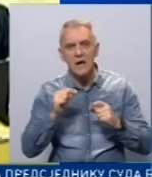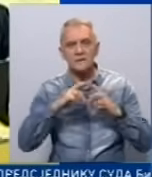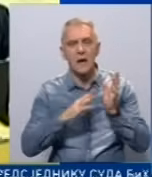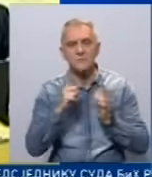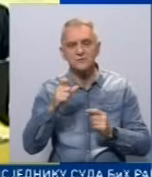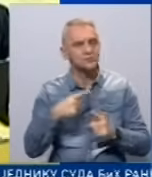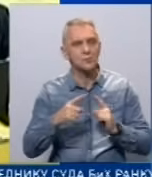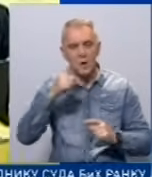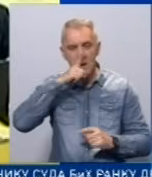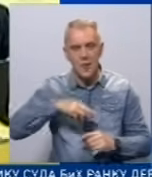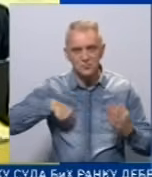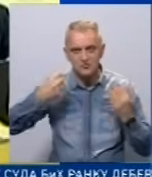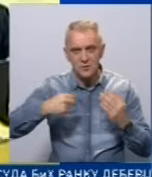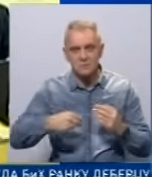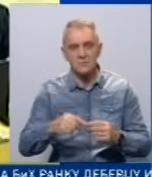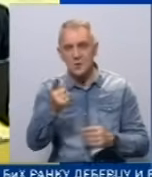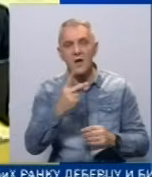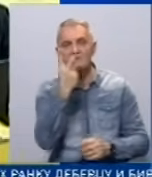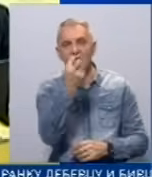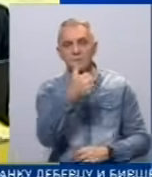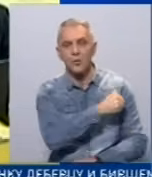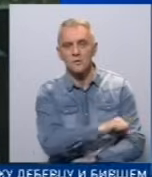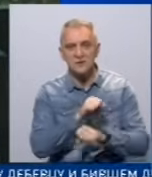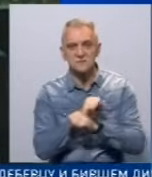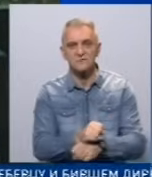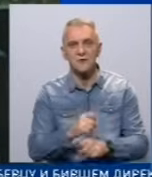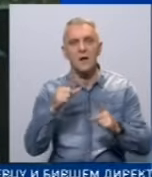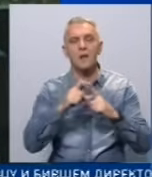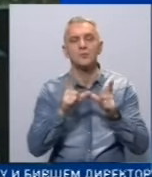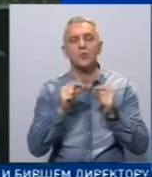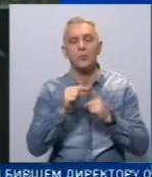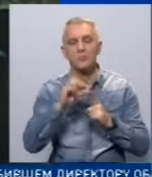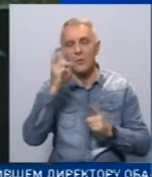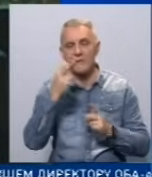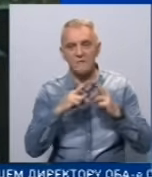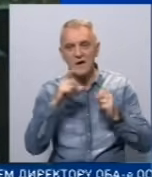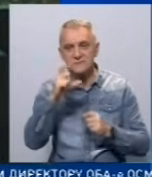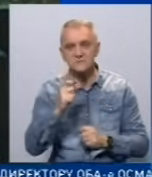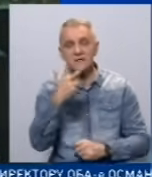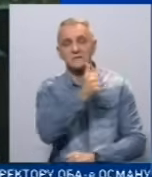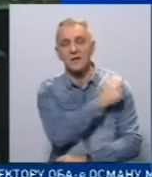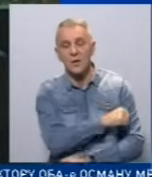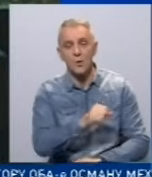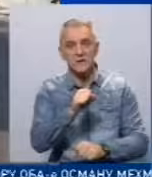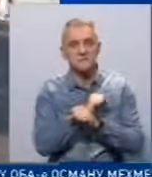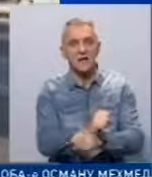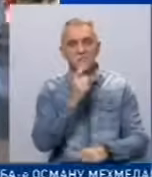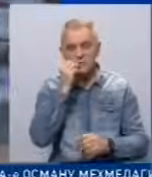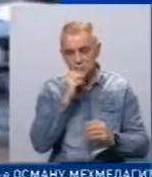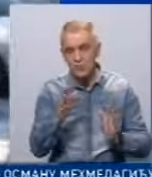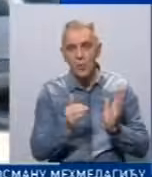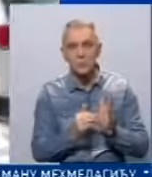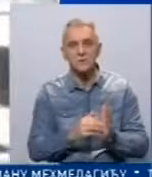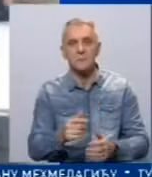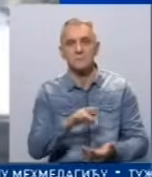davanja lažnog iskaza na 2,5 godine zatvora i Hasana Dupovca na 3 godine zatvora zbog zloupotrebe položaja.